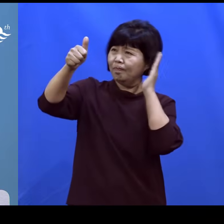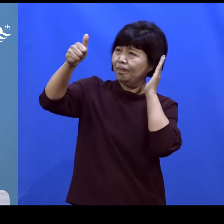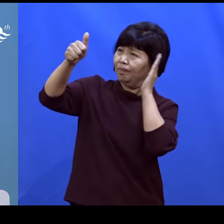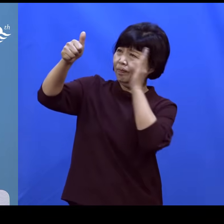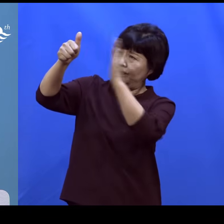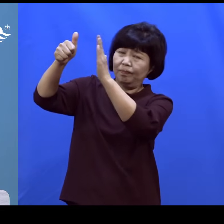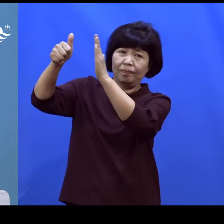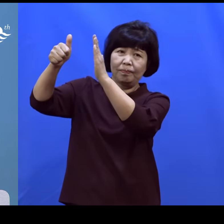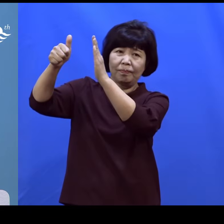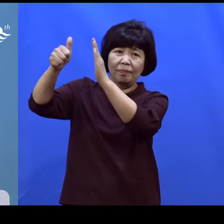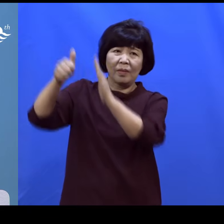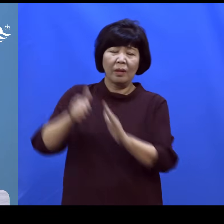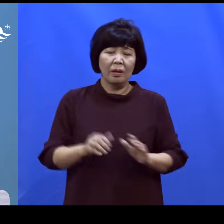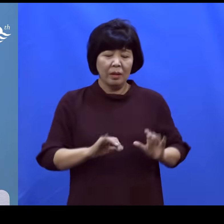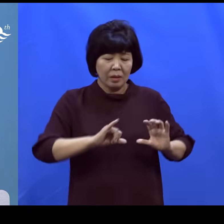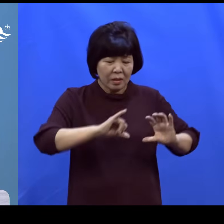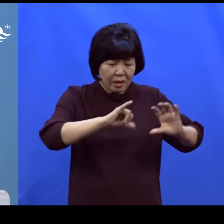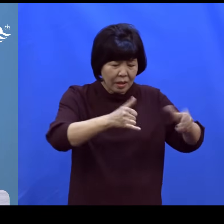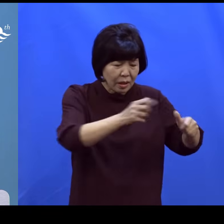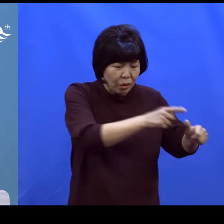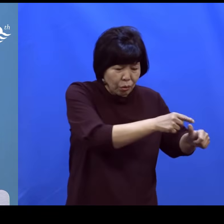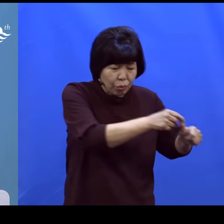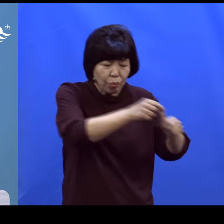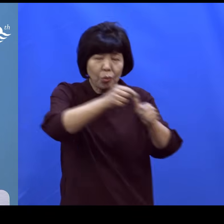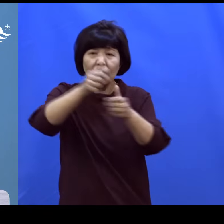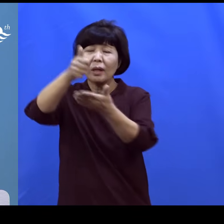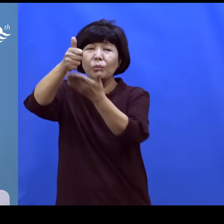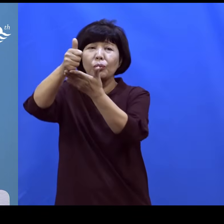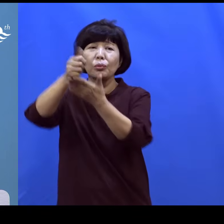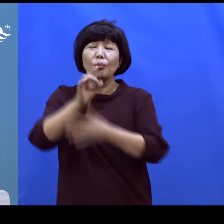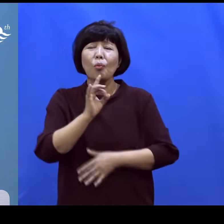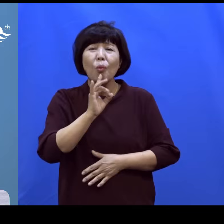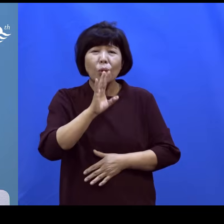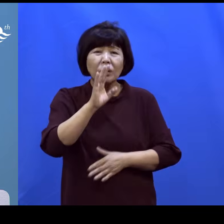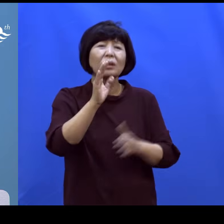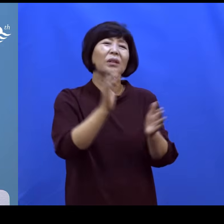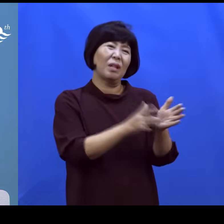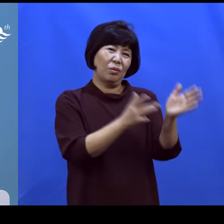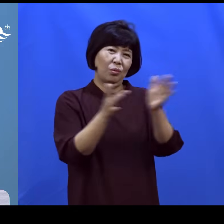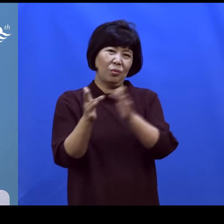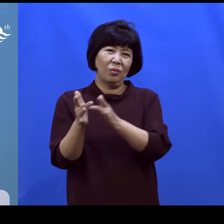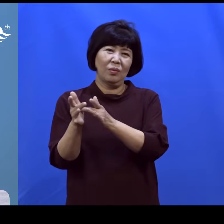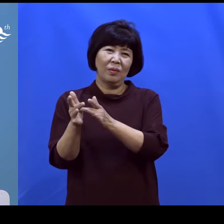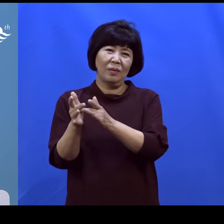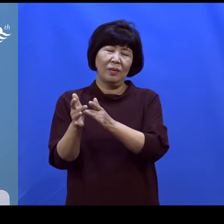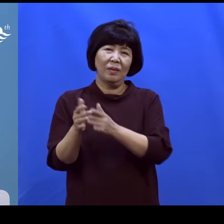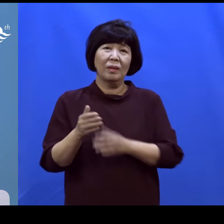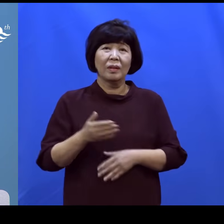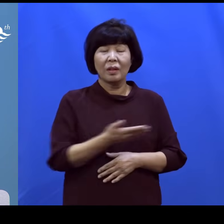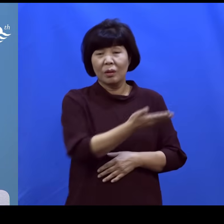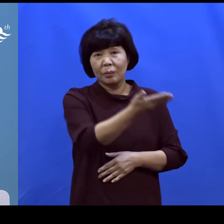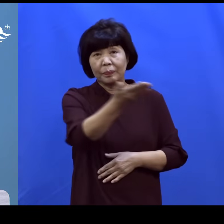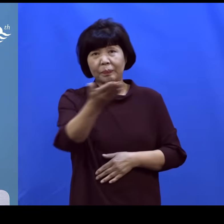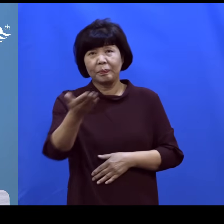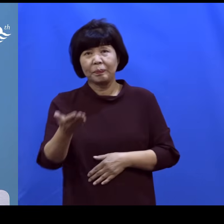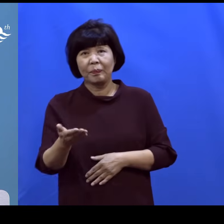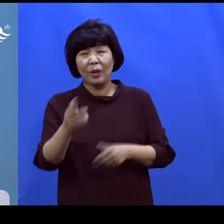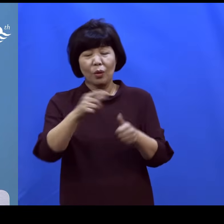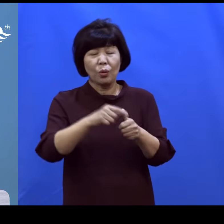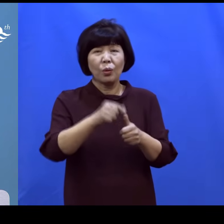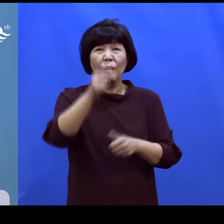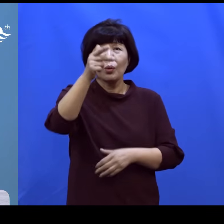하는 겁니다. 세상을 구원할 이는 오직 예수 그리스도밖에 없다는 사실. 성도 여러분,